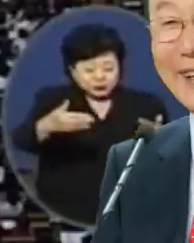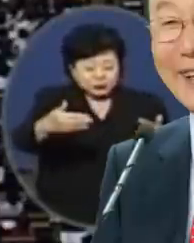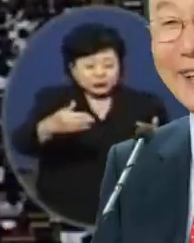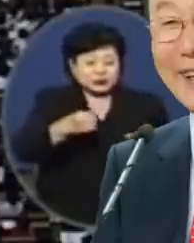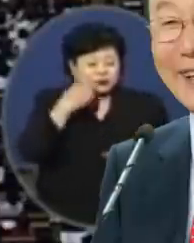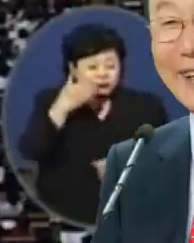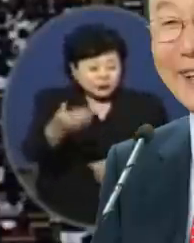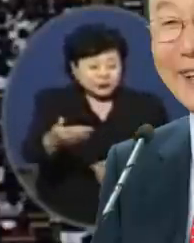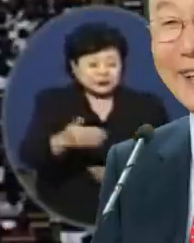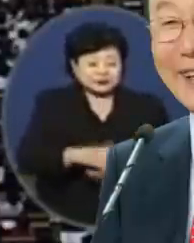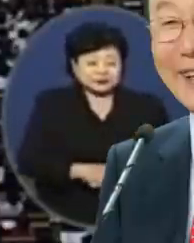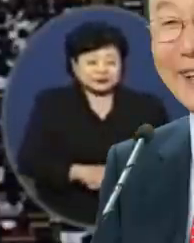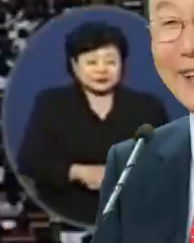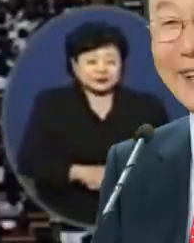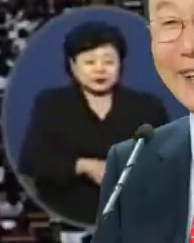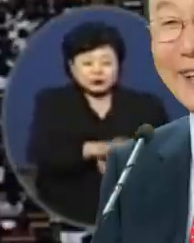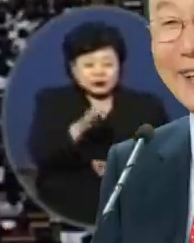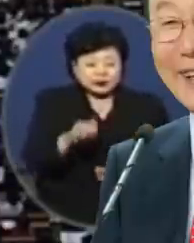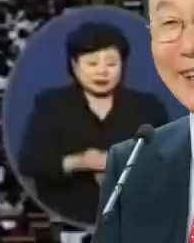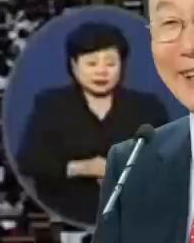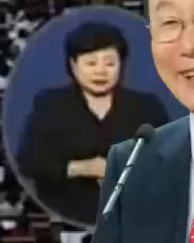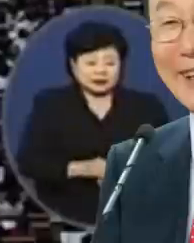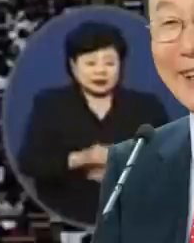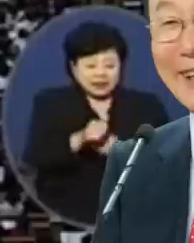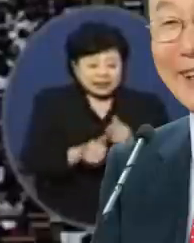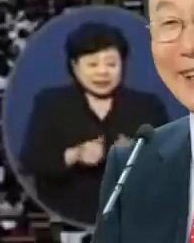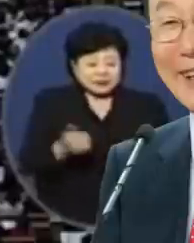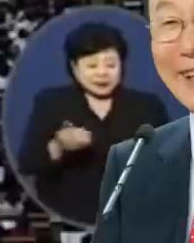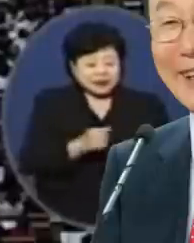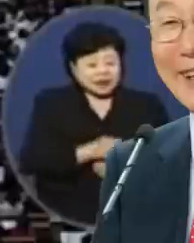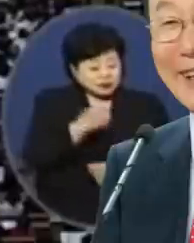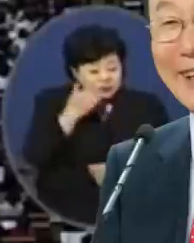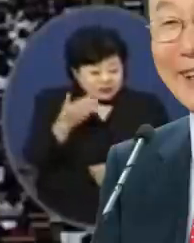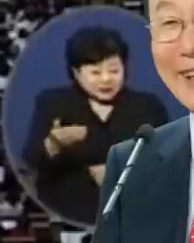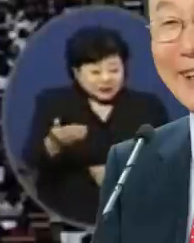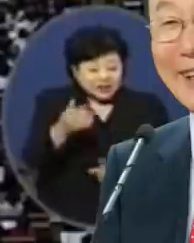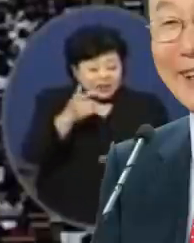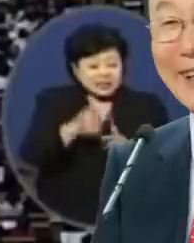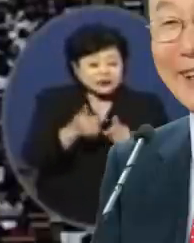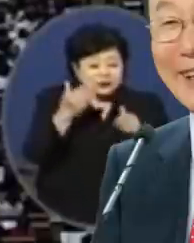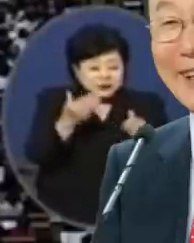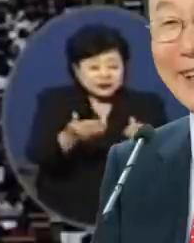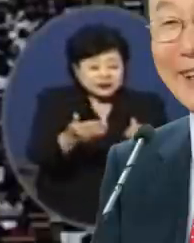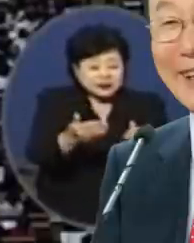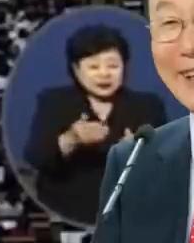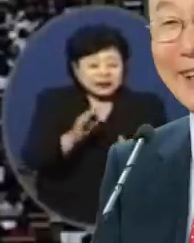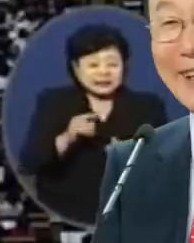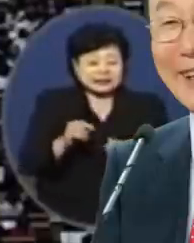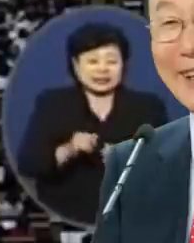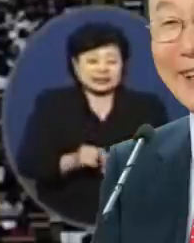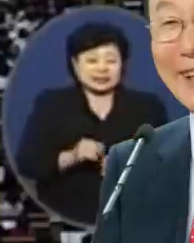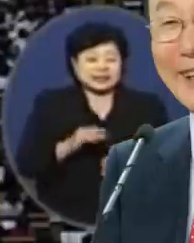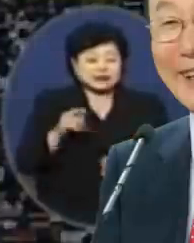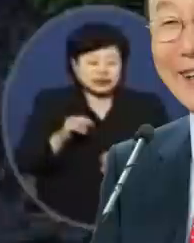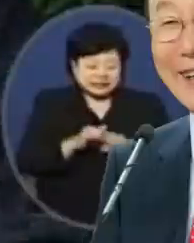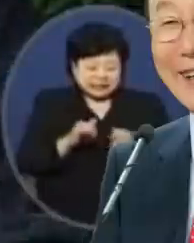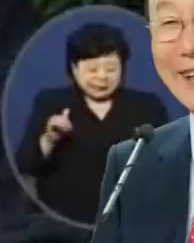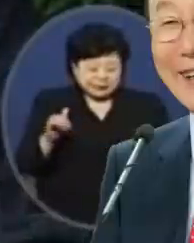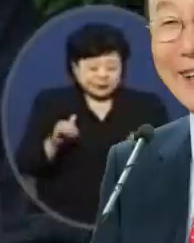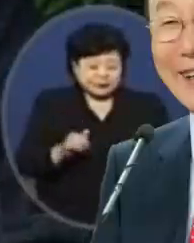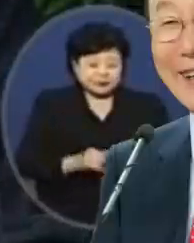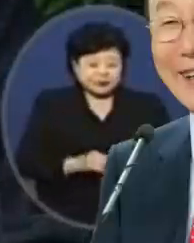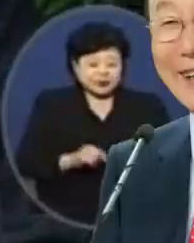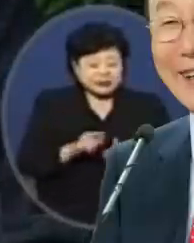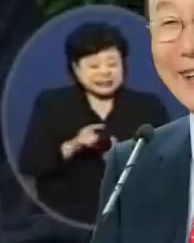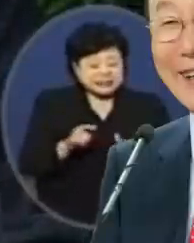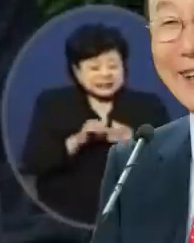묻되 우리가 어떻게 해야 하나님의 일을 하오리까? 예수님께 바리새 교인, 사두개 교인, 그 이외에 안